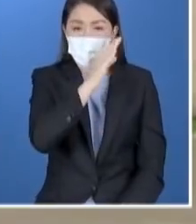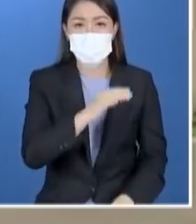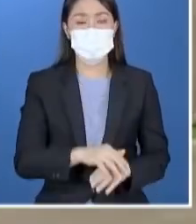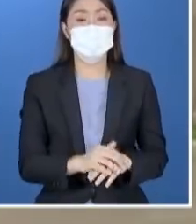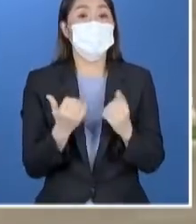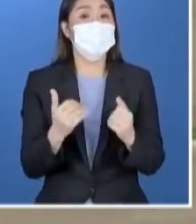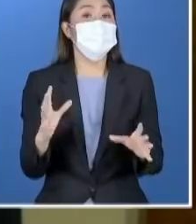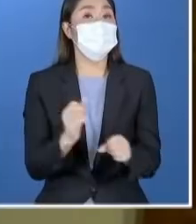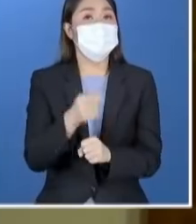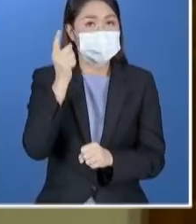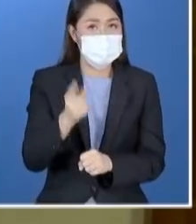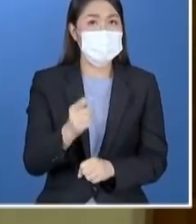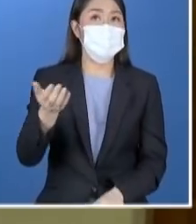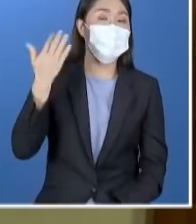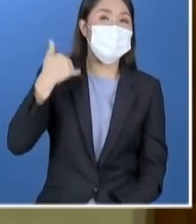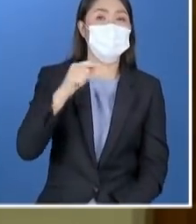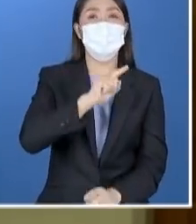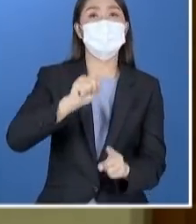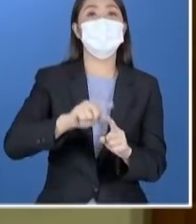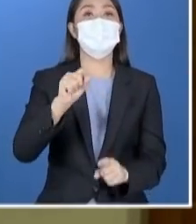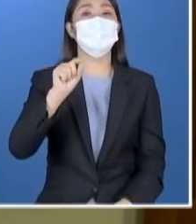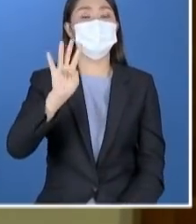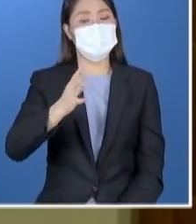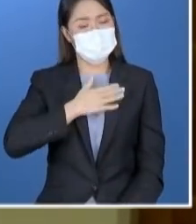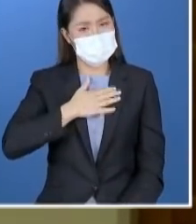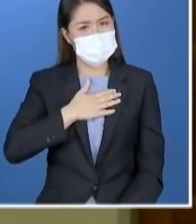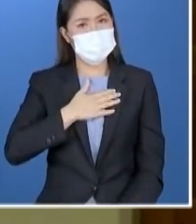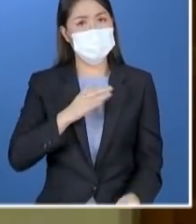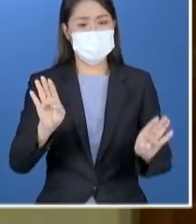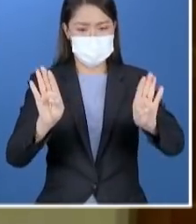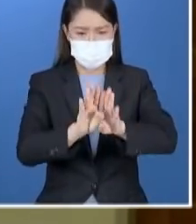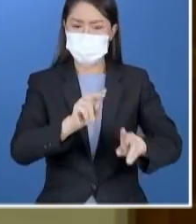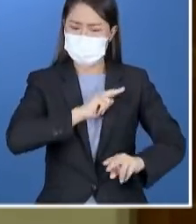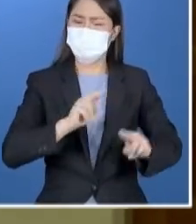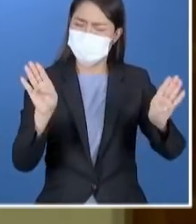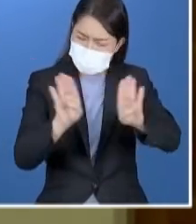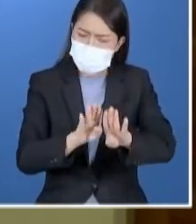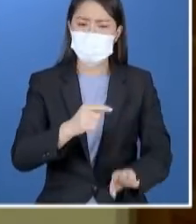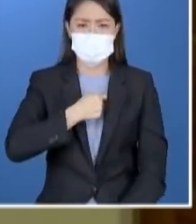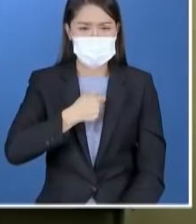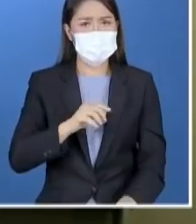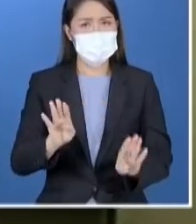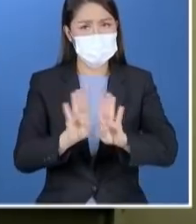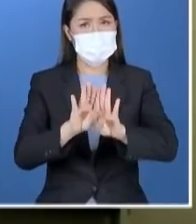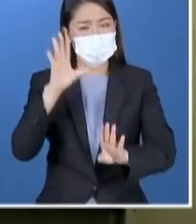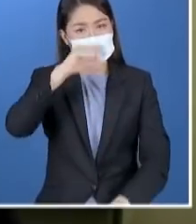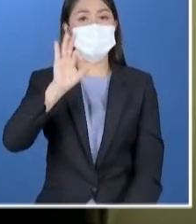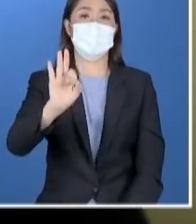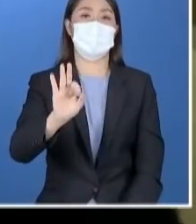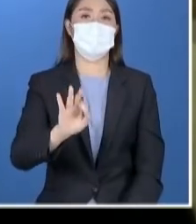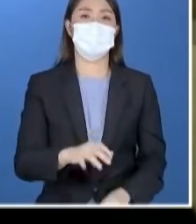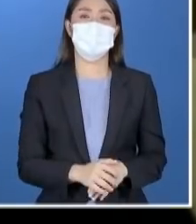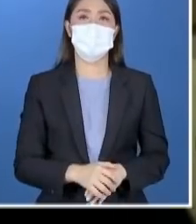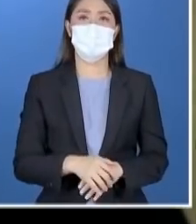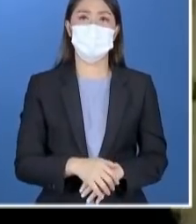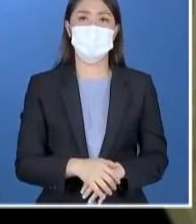งแล้วยืนยันว่าวันนั้นอ่ะ24ผมเป็นคนปิดไฟกับมือตัวเองเวลา 3:00 น.ยืน